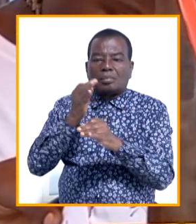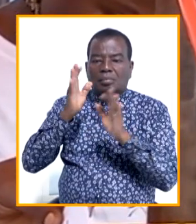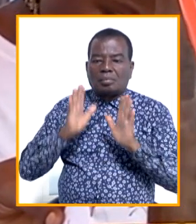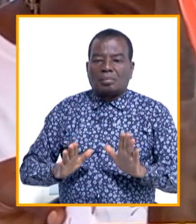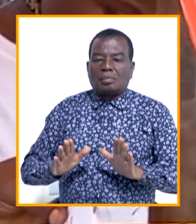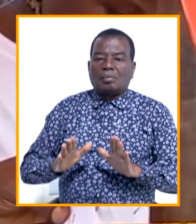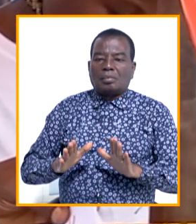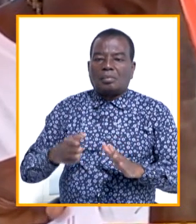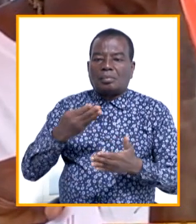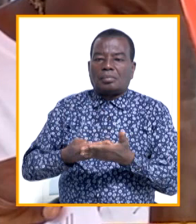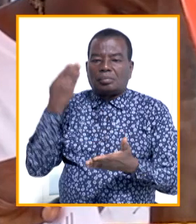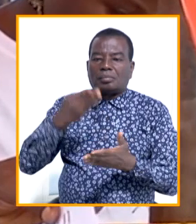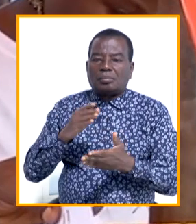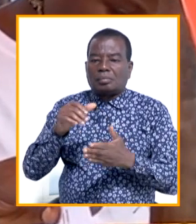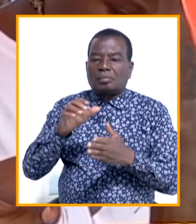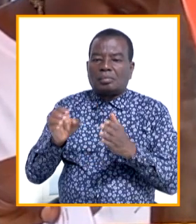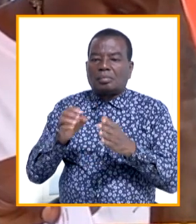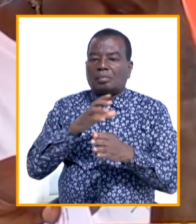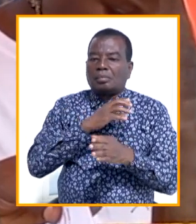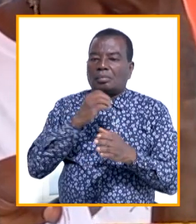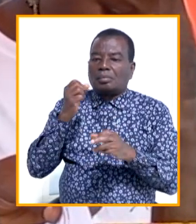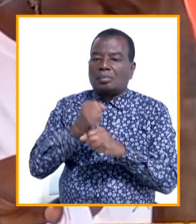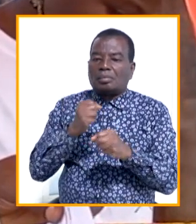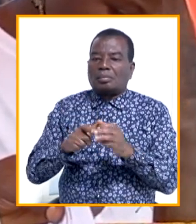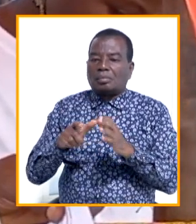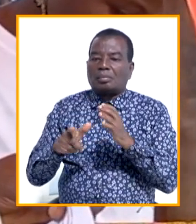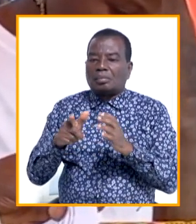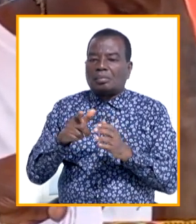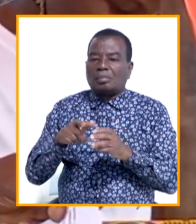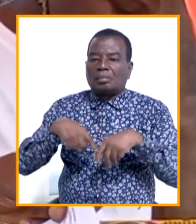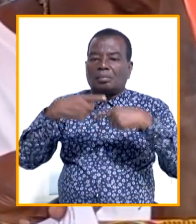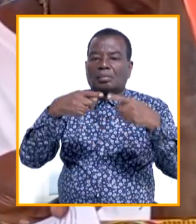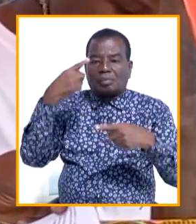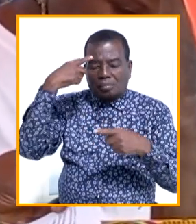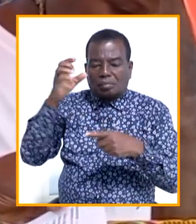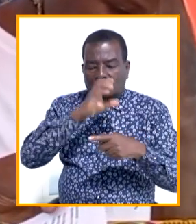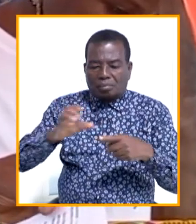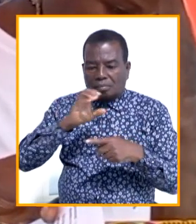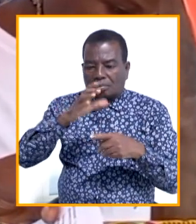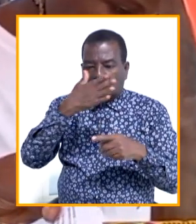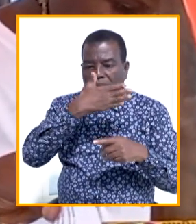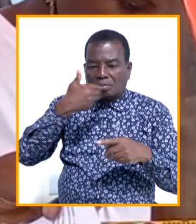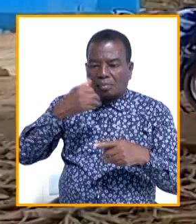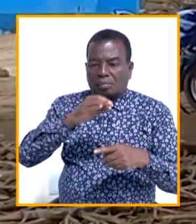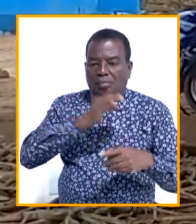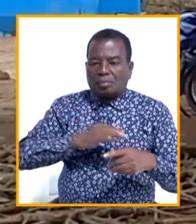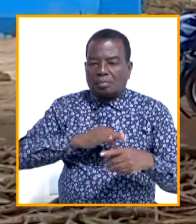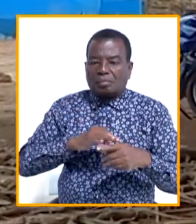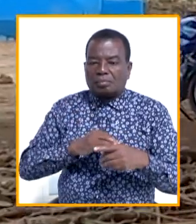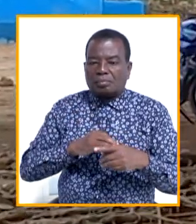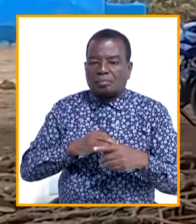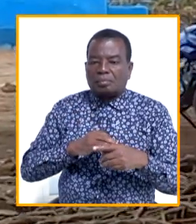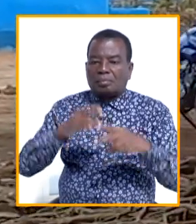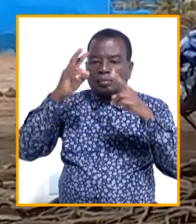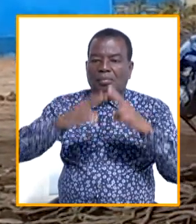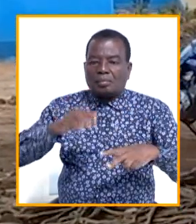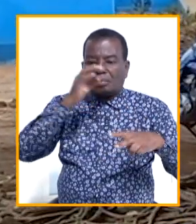salariés et opérateurs économiques parti du village à la recherche d'un mieux-être et d'idée de développement le village